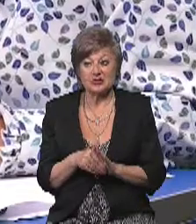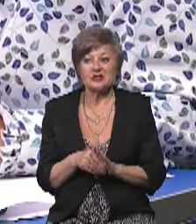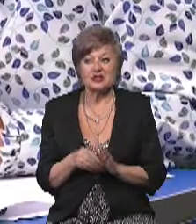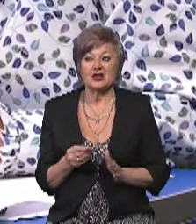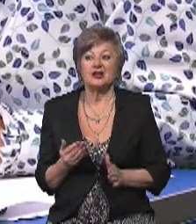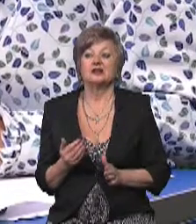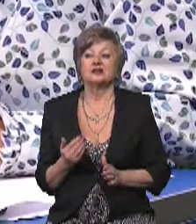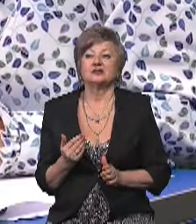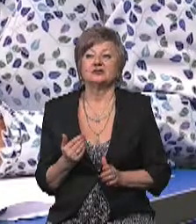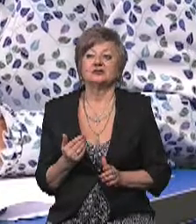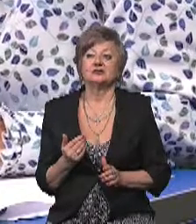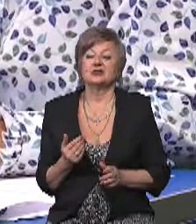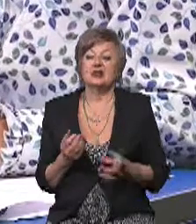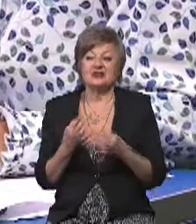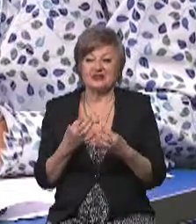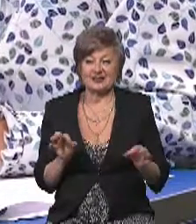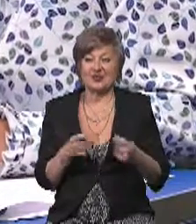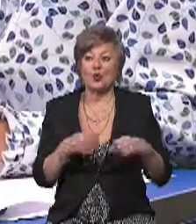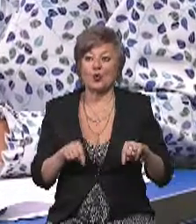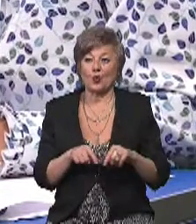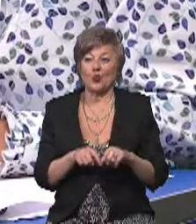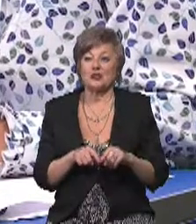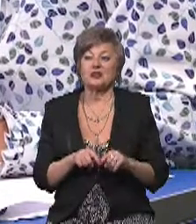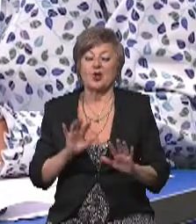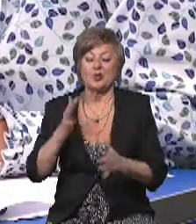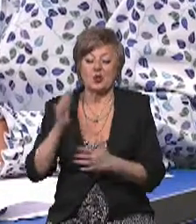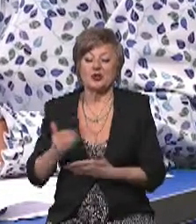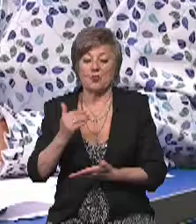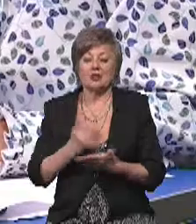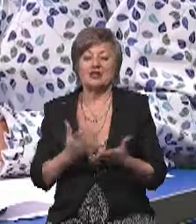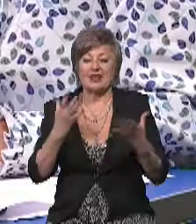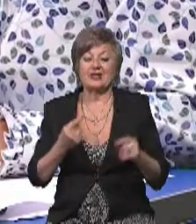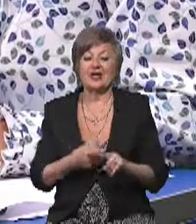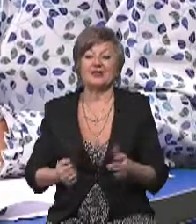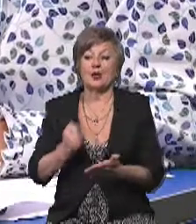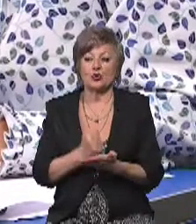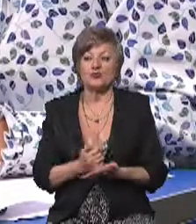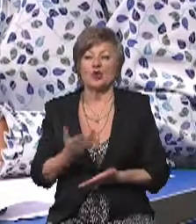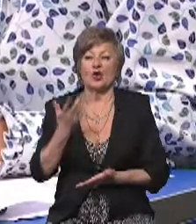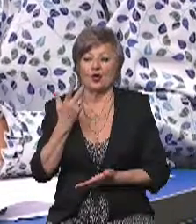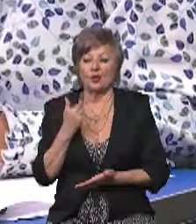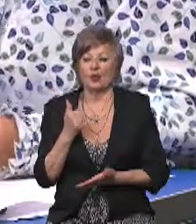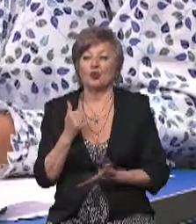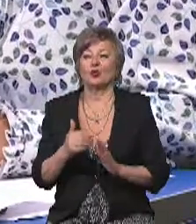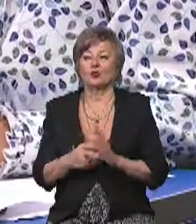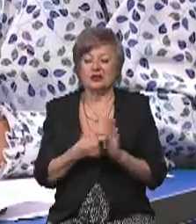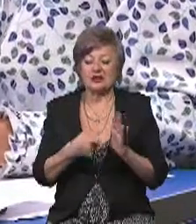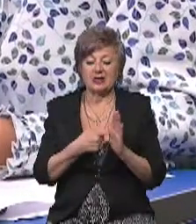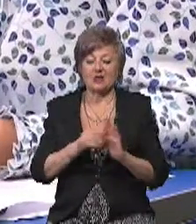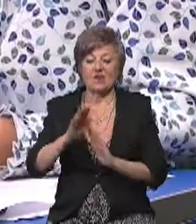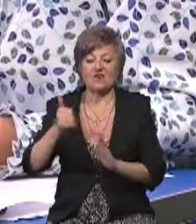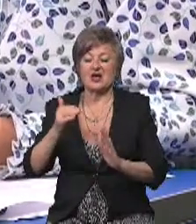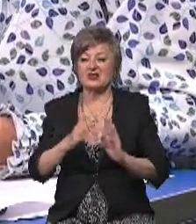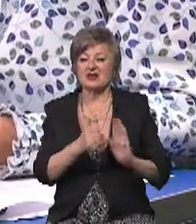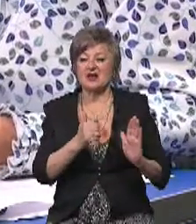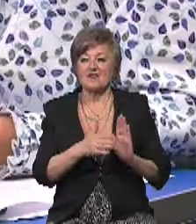у більшості своєї, до речі, незалежні органи, і події останніх днів це підтверджують, коли викликаються там на допити один за